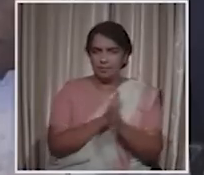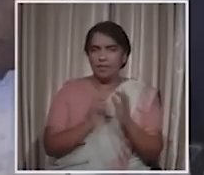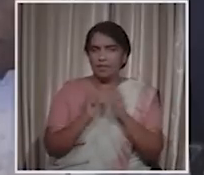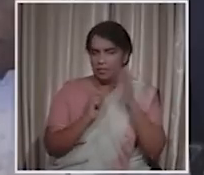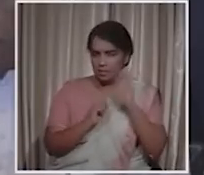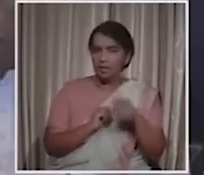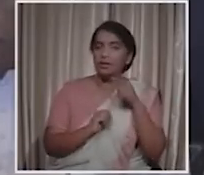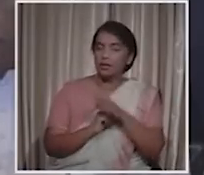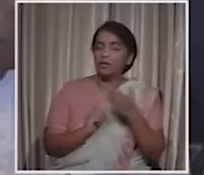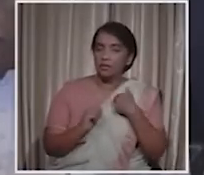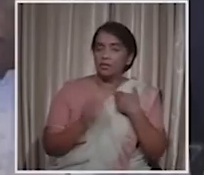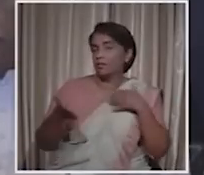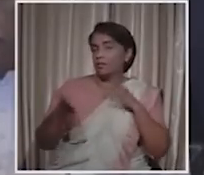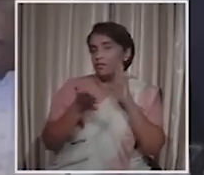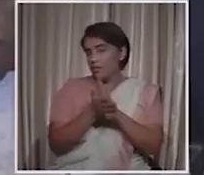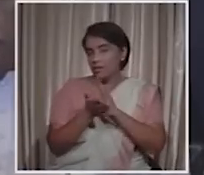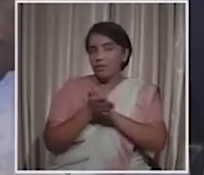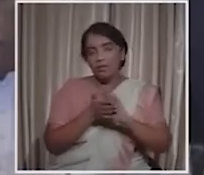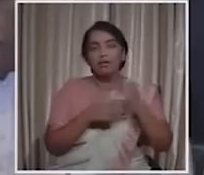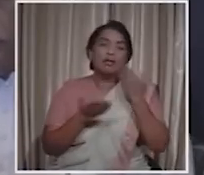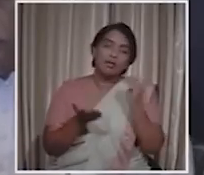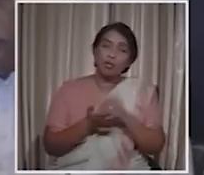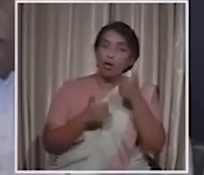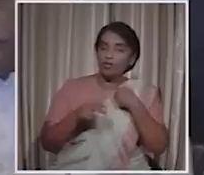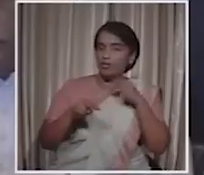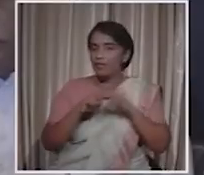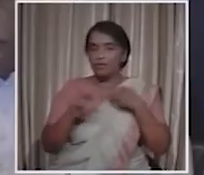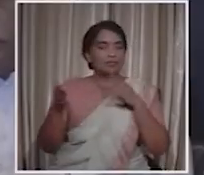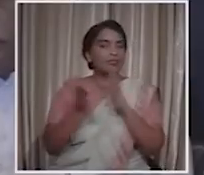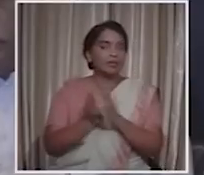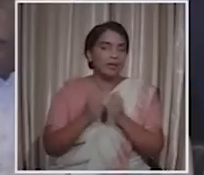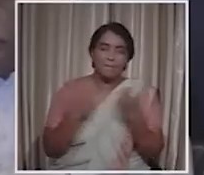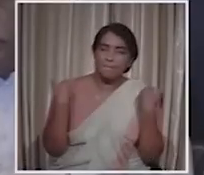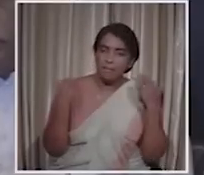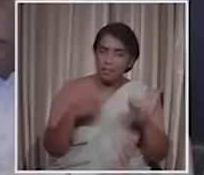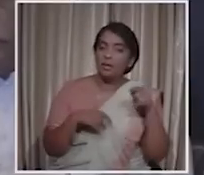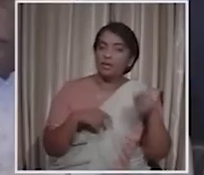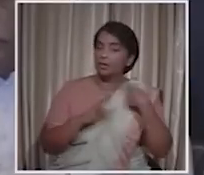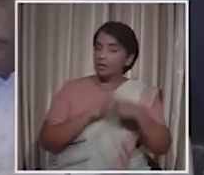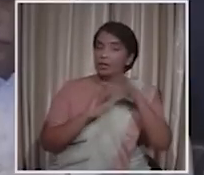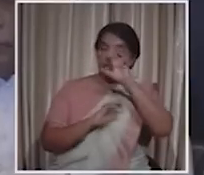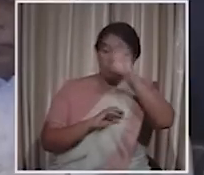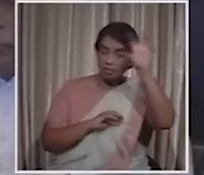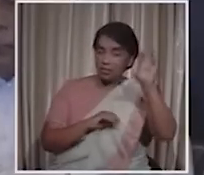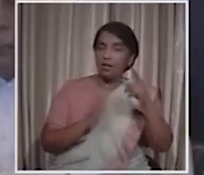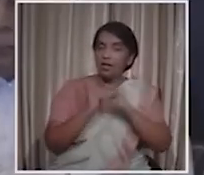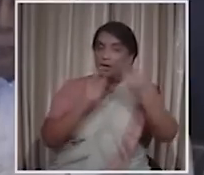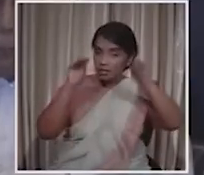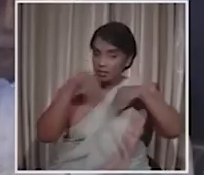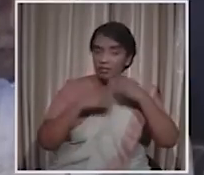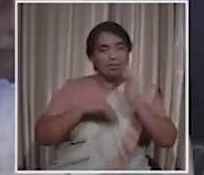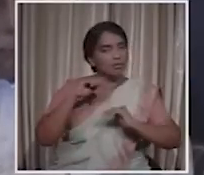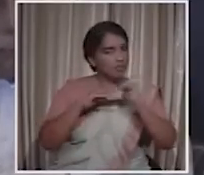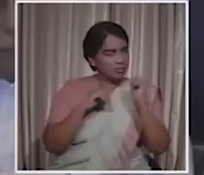තිබුණා. අප ඒවා සමනය කරමින් නැවතත් හොඳ හිත තහවුරු කරලීමට වෙහෙසෙනවා. මේ රටවල් ණය ආධාර ප්‍රදාන කරන